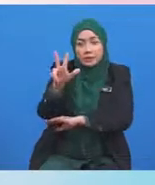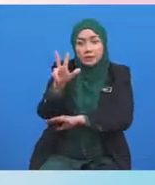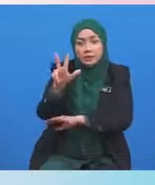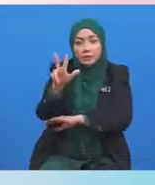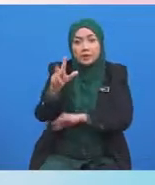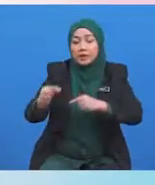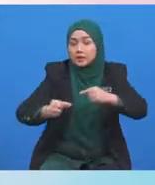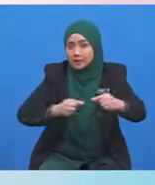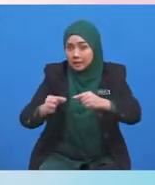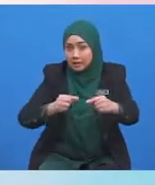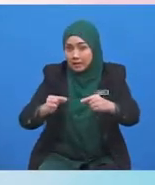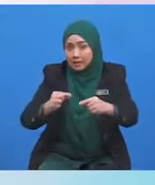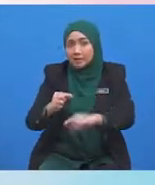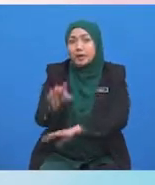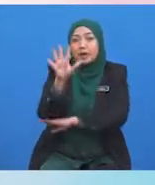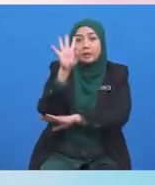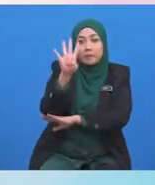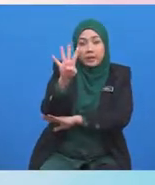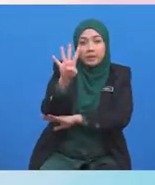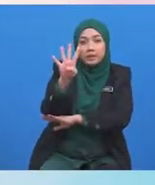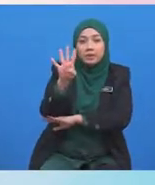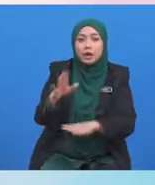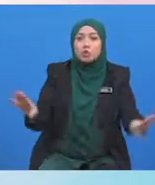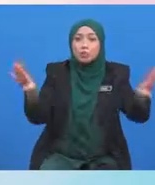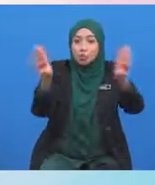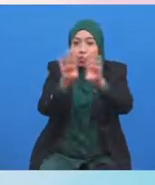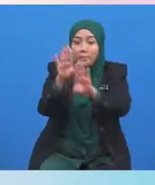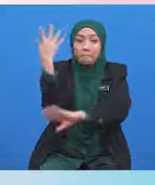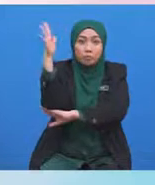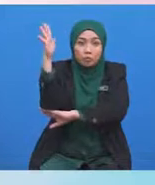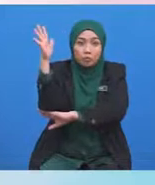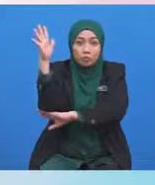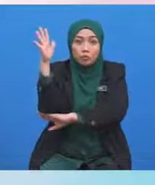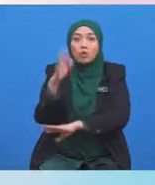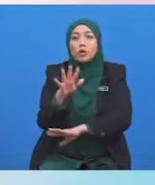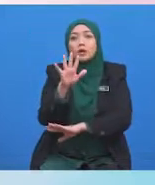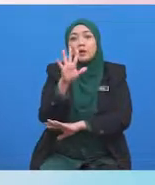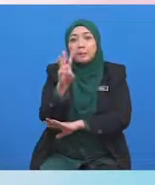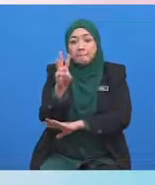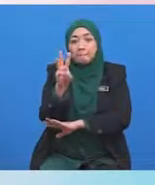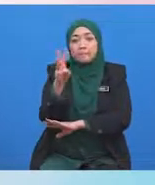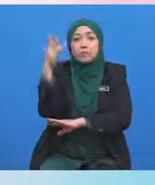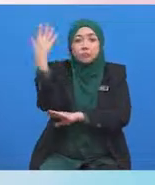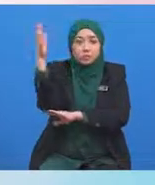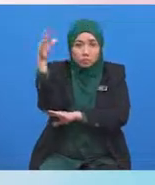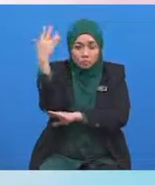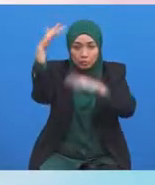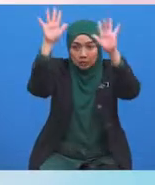Keempat, letupan tumbuhan. Kelima, hujan. Dan yang keenam, manusia.